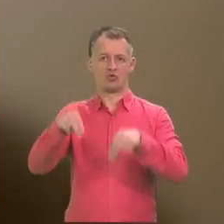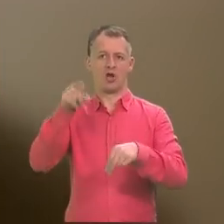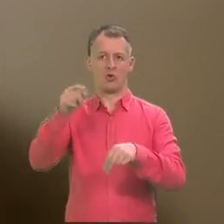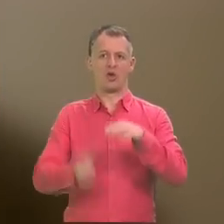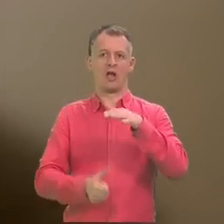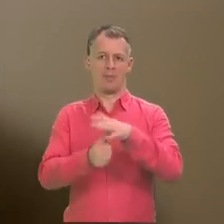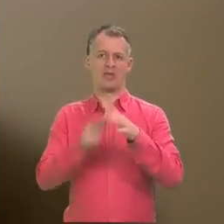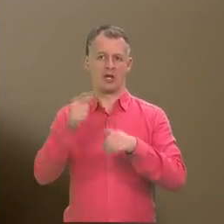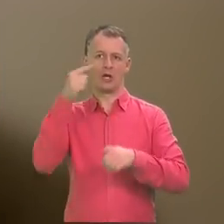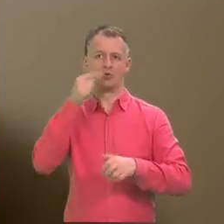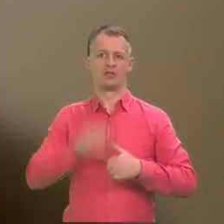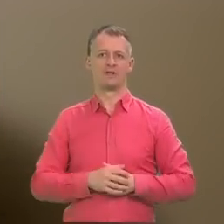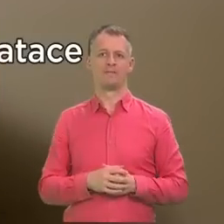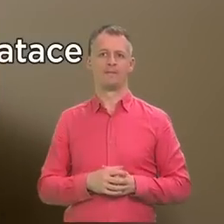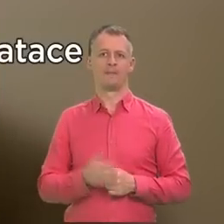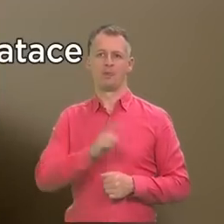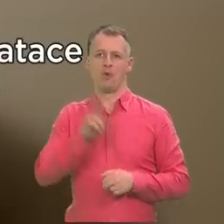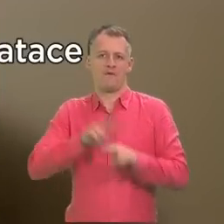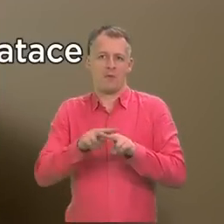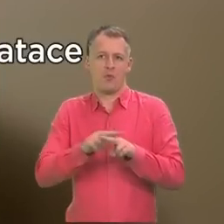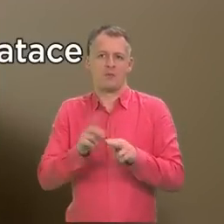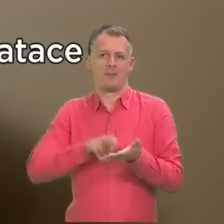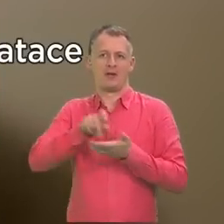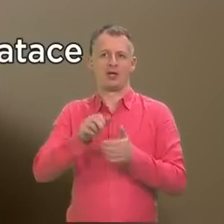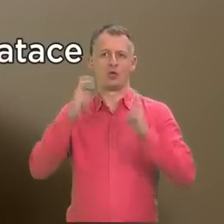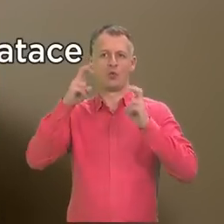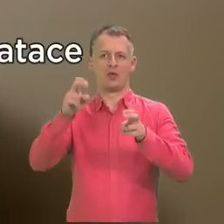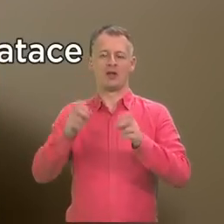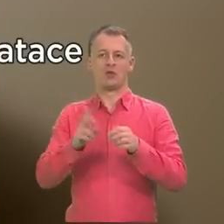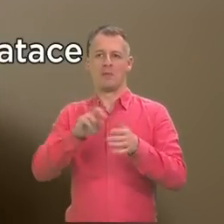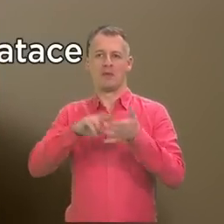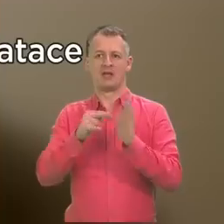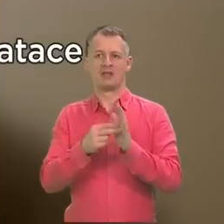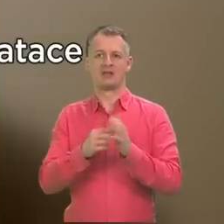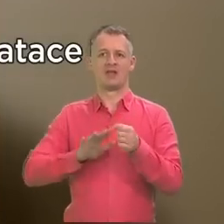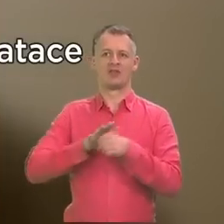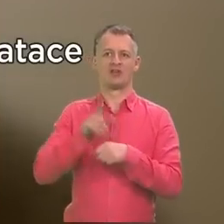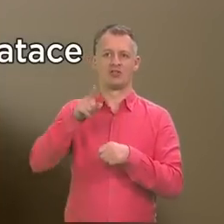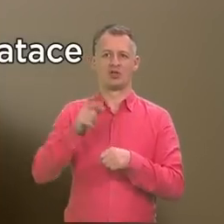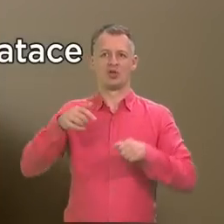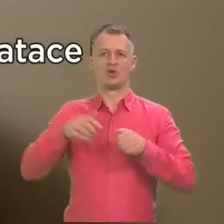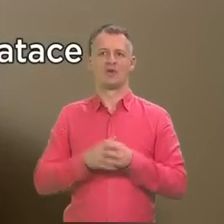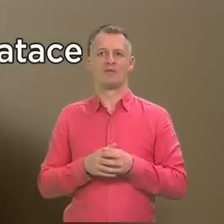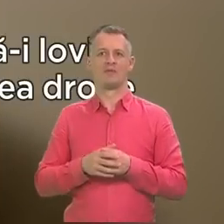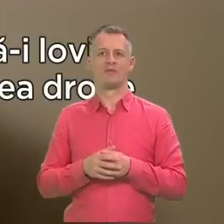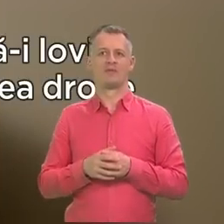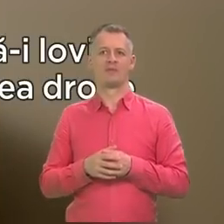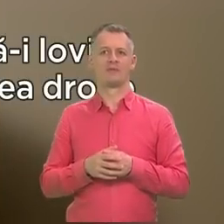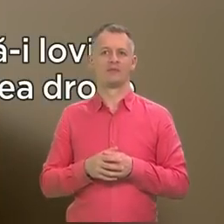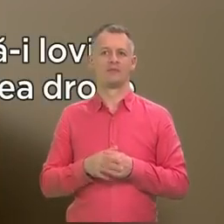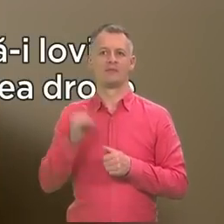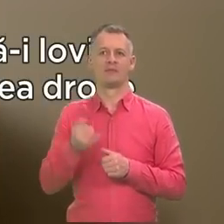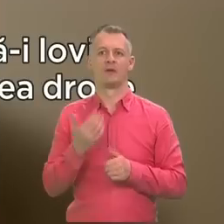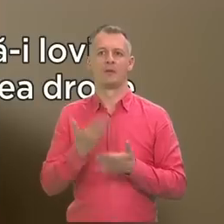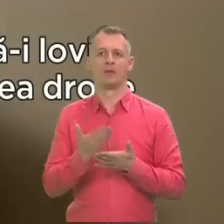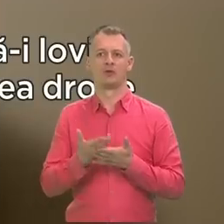іскусственного інтелекту. Возможно, не всі дрони, ще раз подчеркую, не всі дрони готові атакувати Україну і хочуть вернутися к своїм создателям